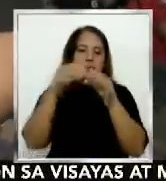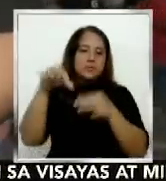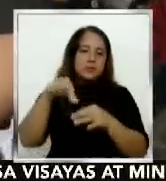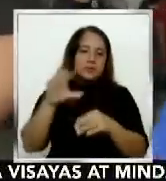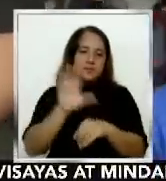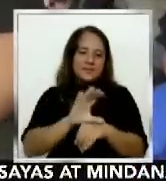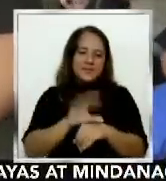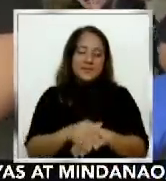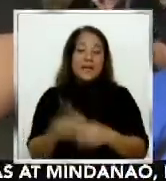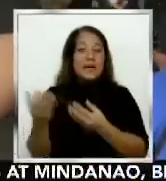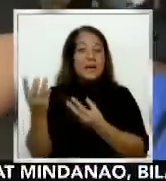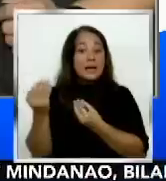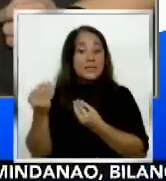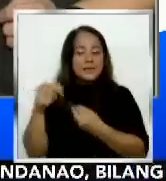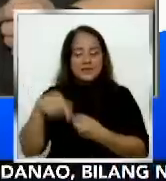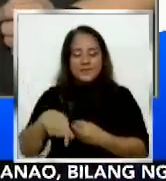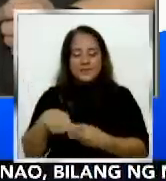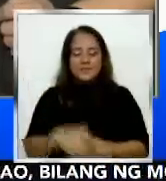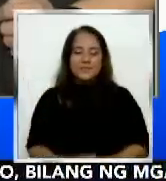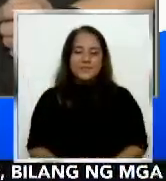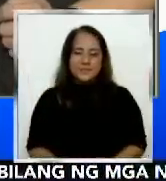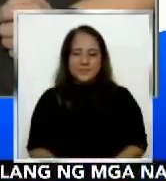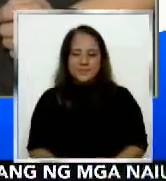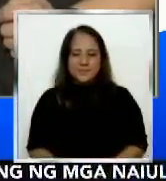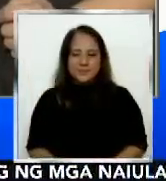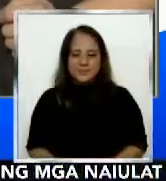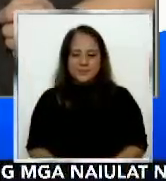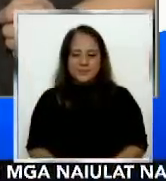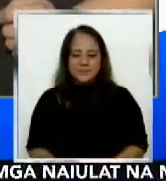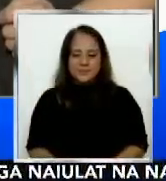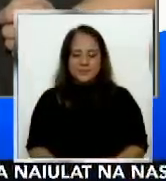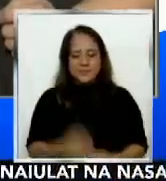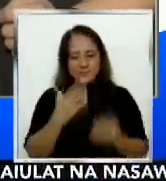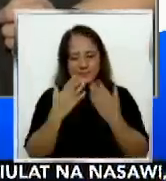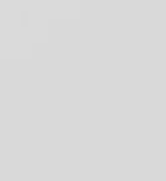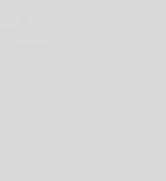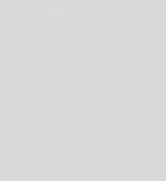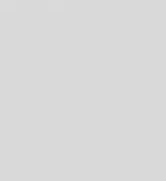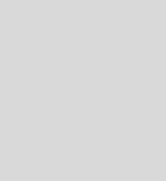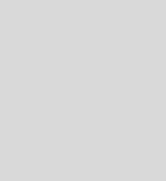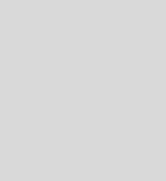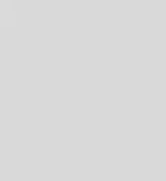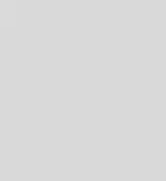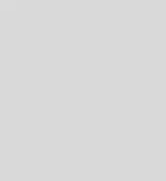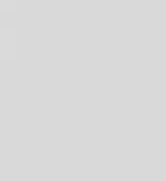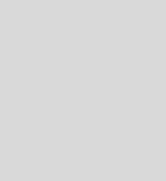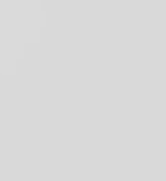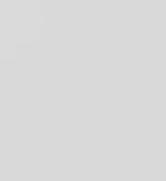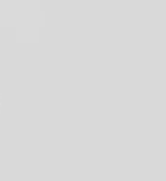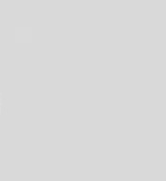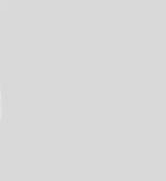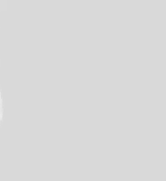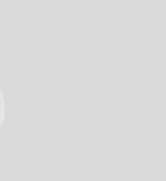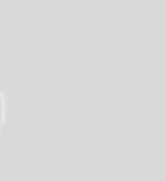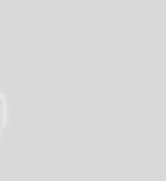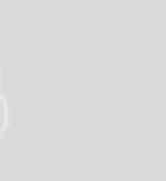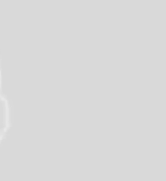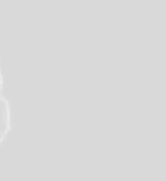latest. Balik muna sa iyo, Ato. Maraming salamat, JP Soriano. I am